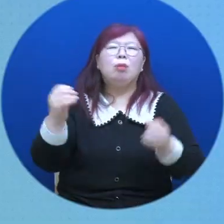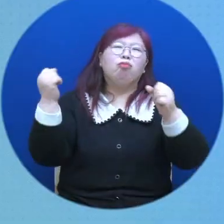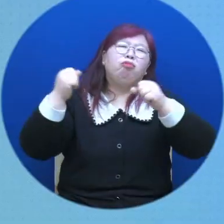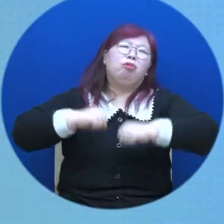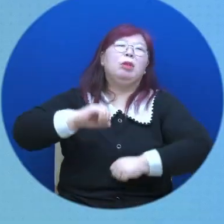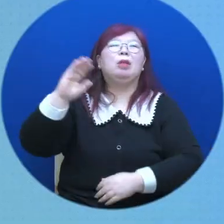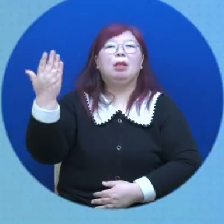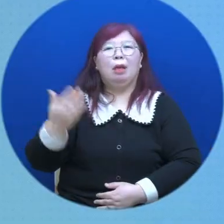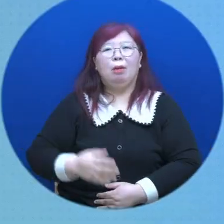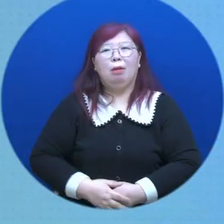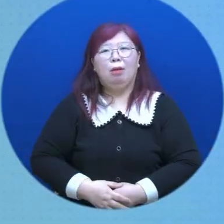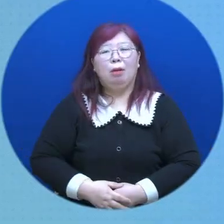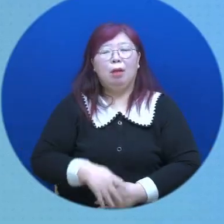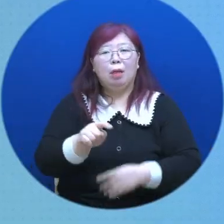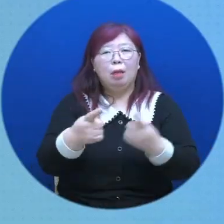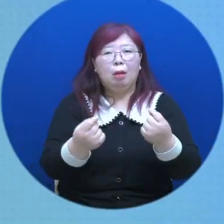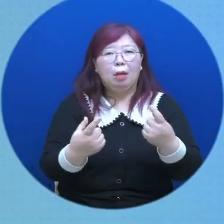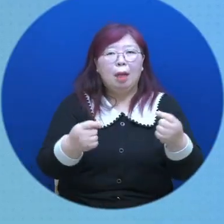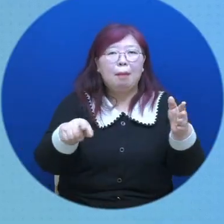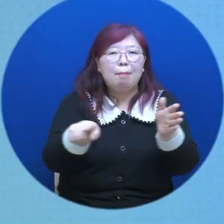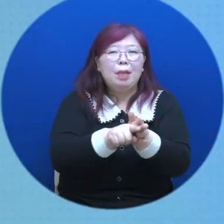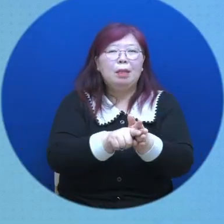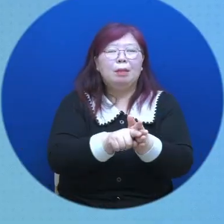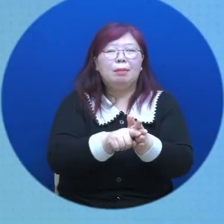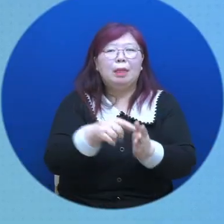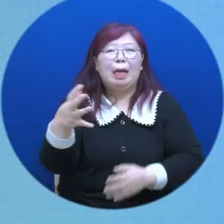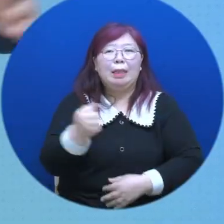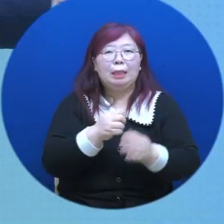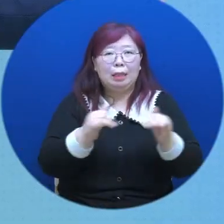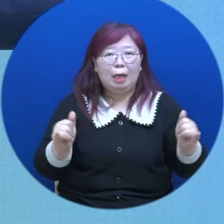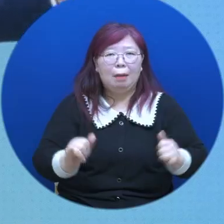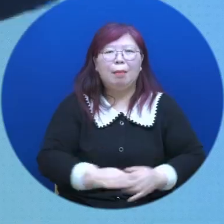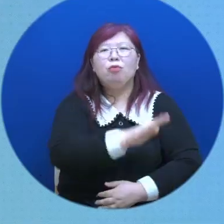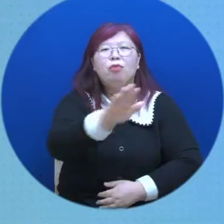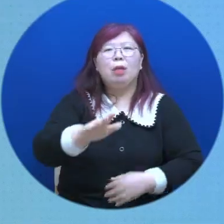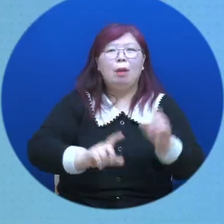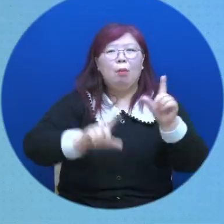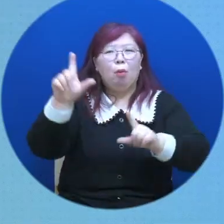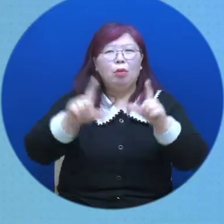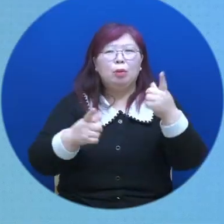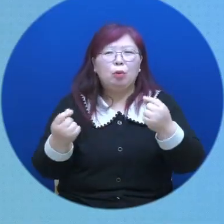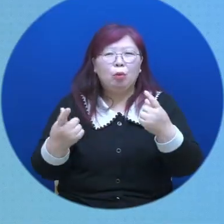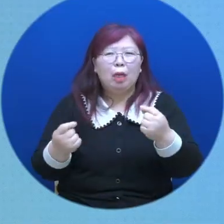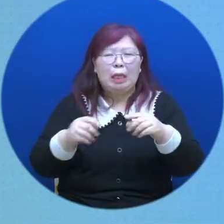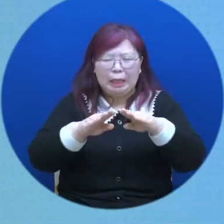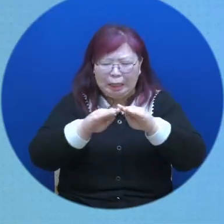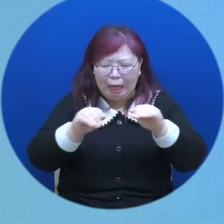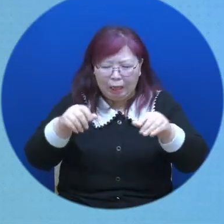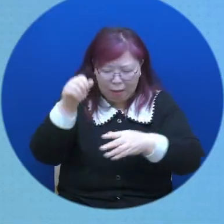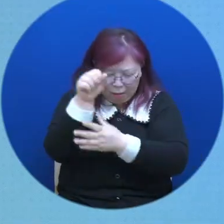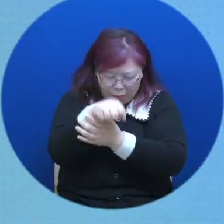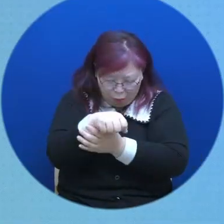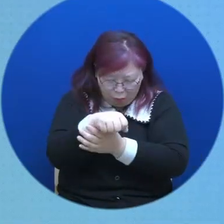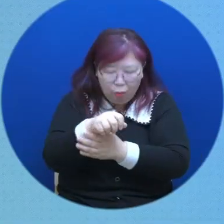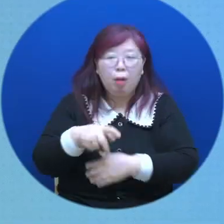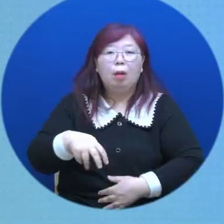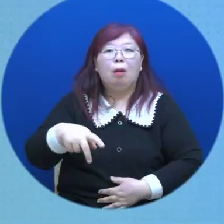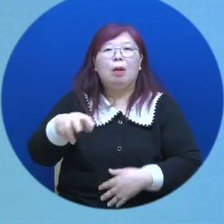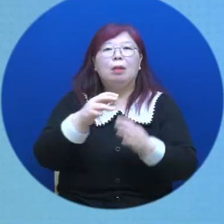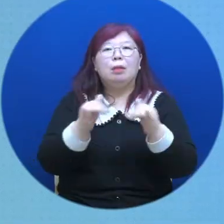사는 자들에게 여전히 내재되어 있는 우리의 모습이다. 땅을 보고 가는 자들의 모습이라는